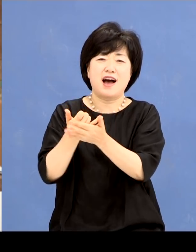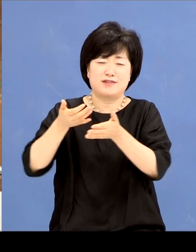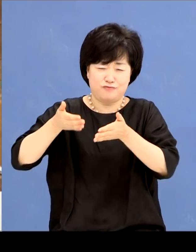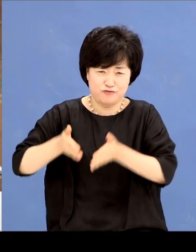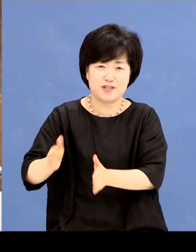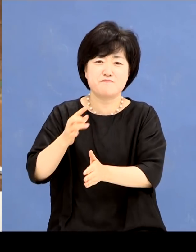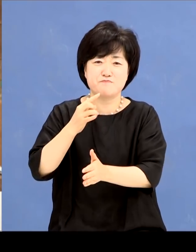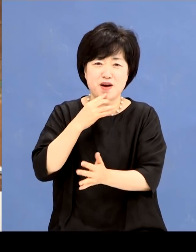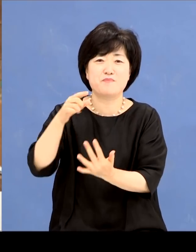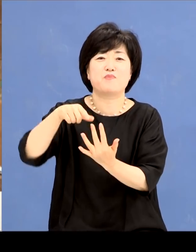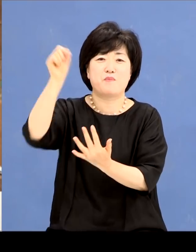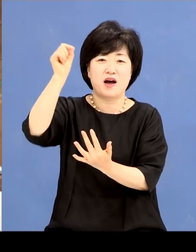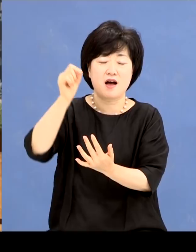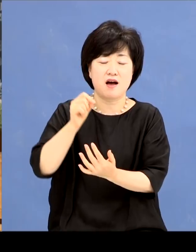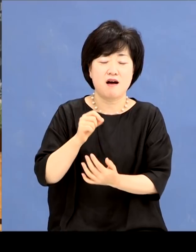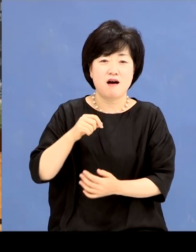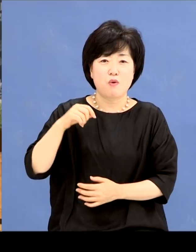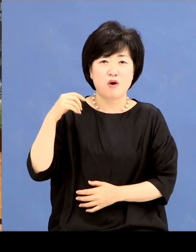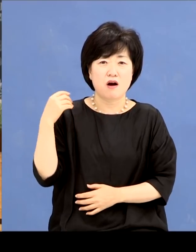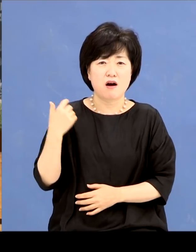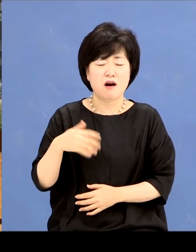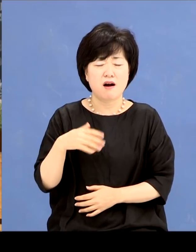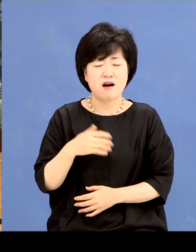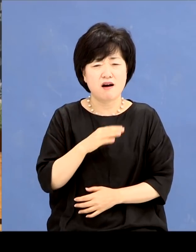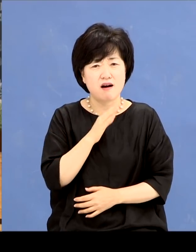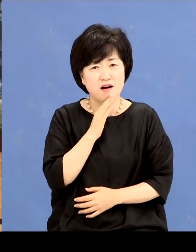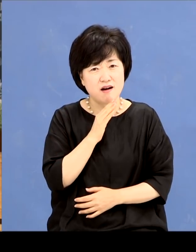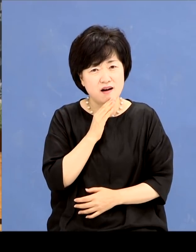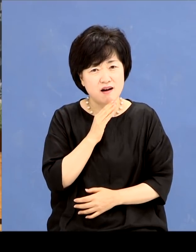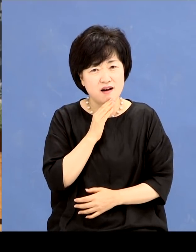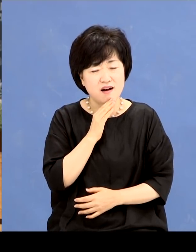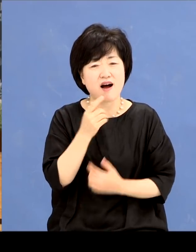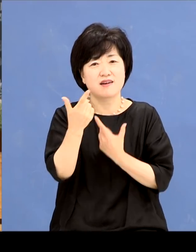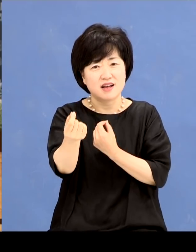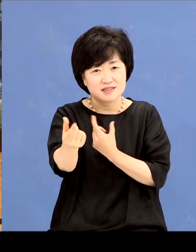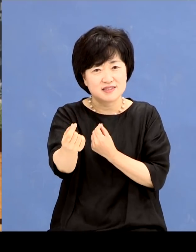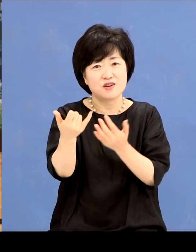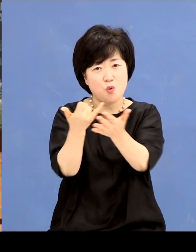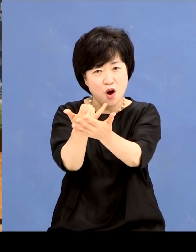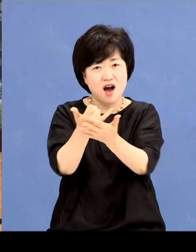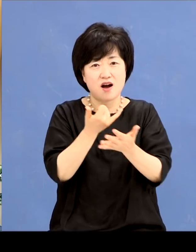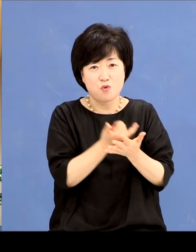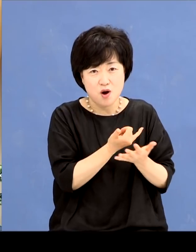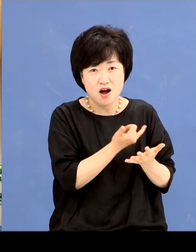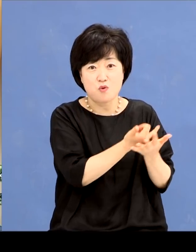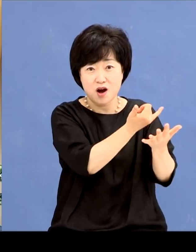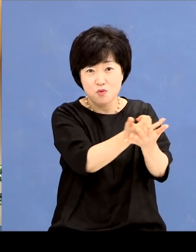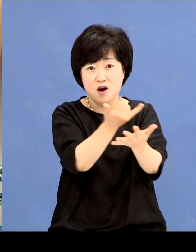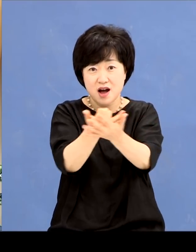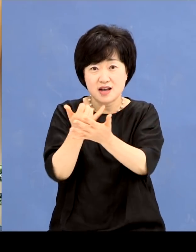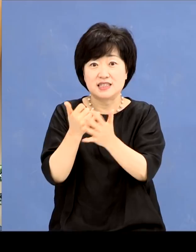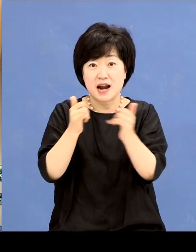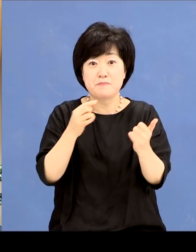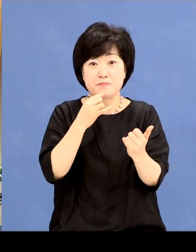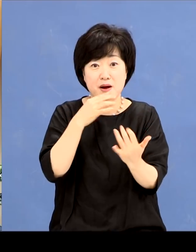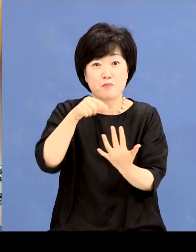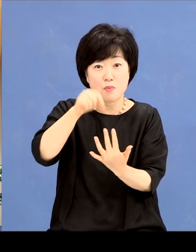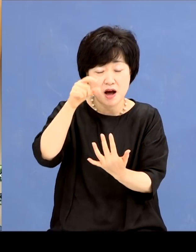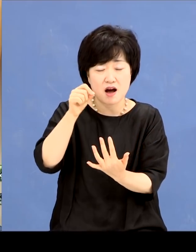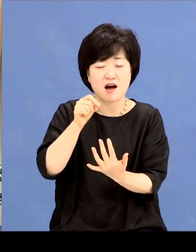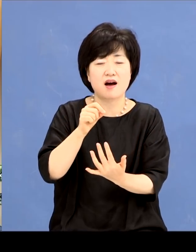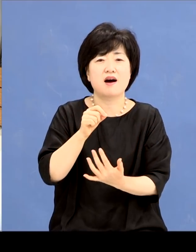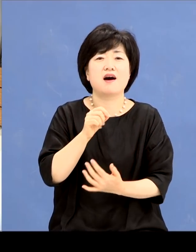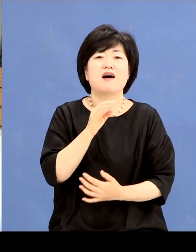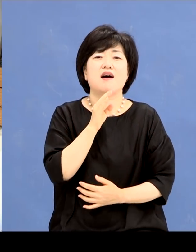우대 사항입니다. 그러면 지금 함께 일하는 분들이 다 같은 환경에서 자란 그런 분들. 네, 맞습니다. 같은 스토리를 가지고 있는 친구들이